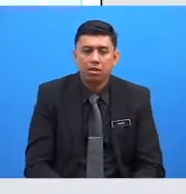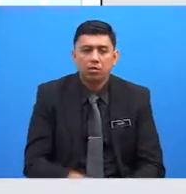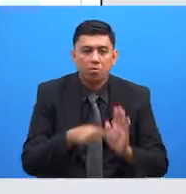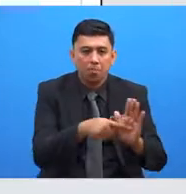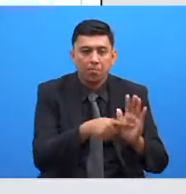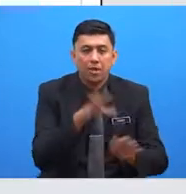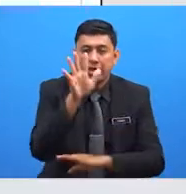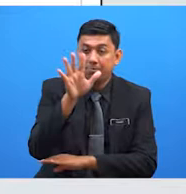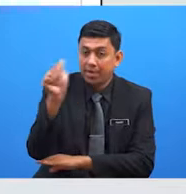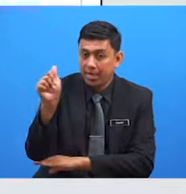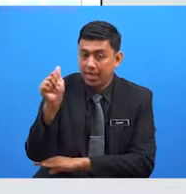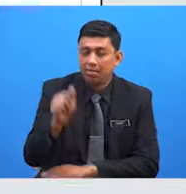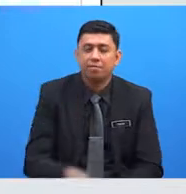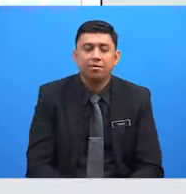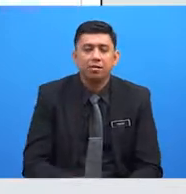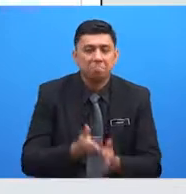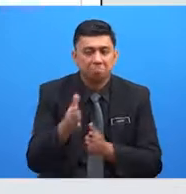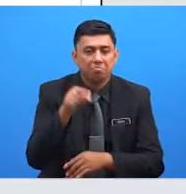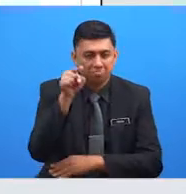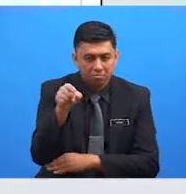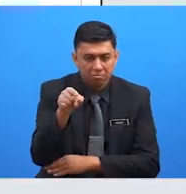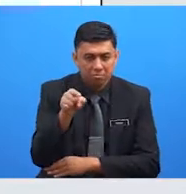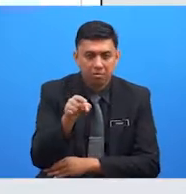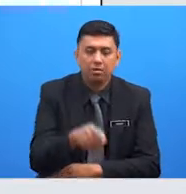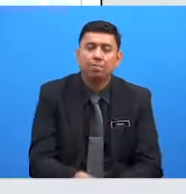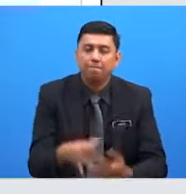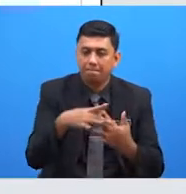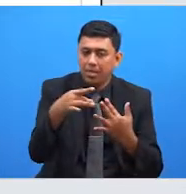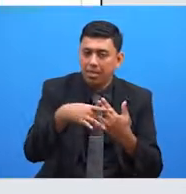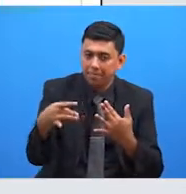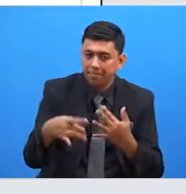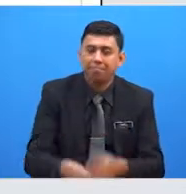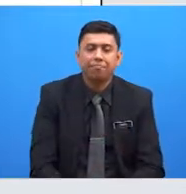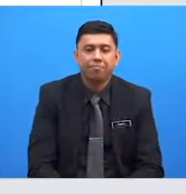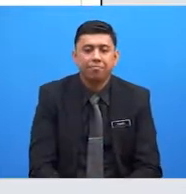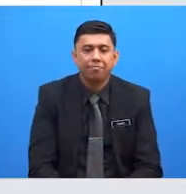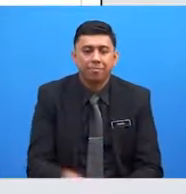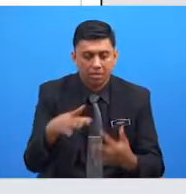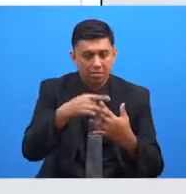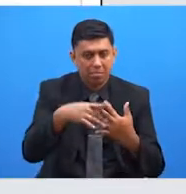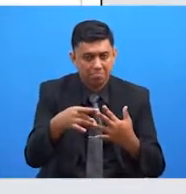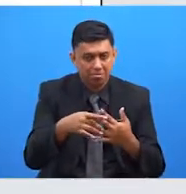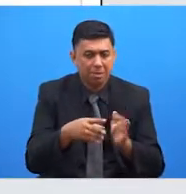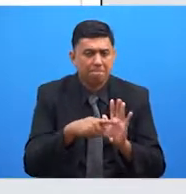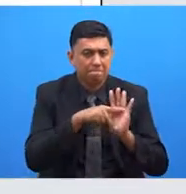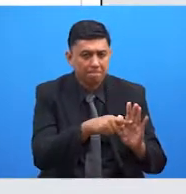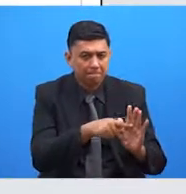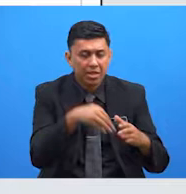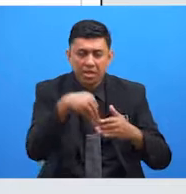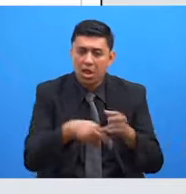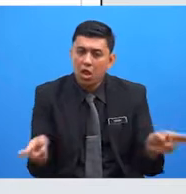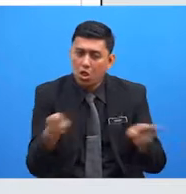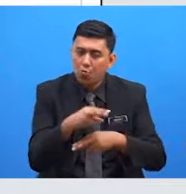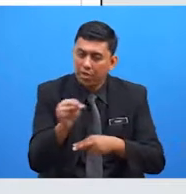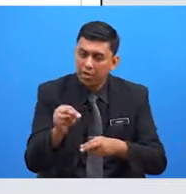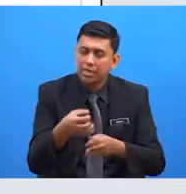pilihan radio 5A. Seterusnya, klik butang pilih. Pilihan anda akan dipaparkan dalam ruangan